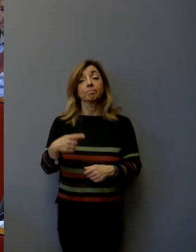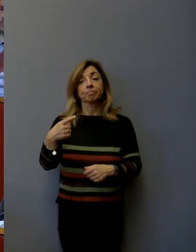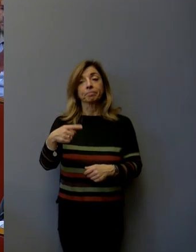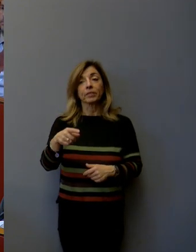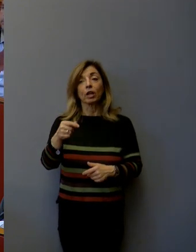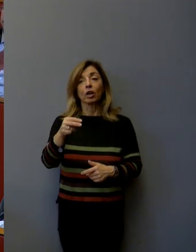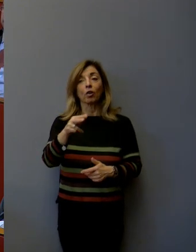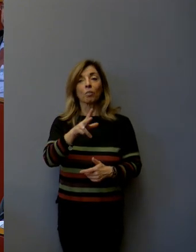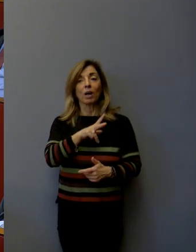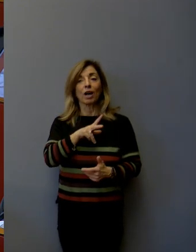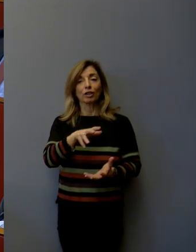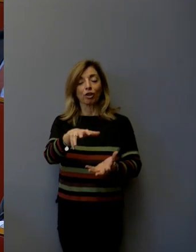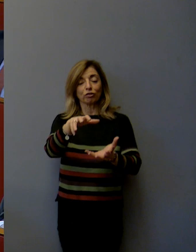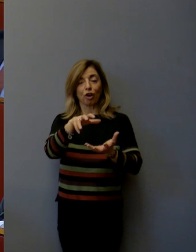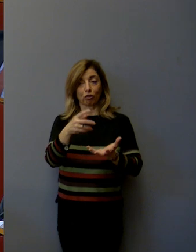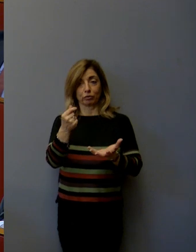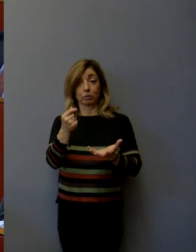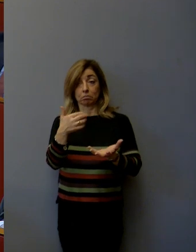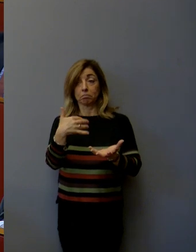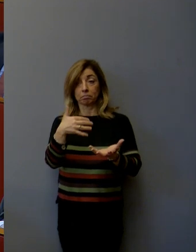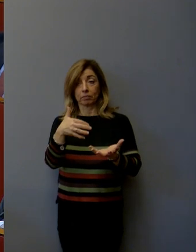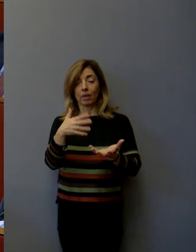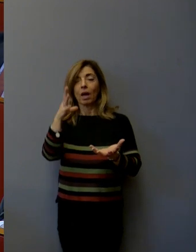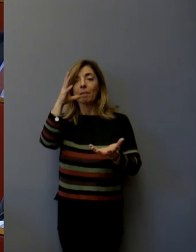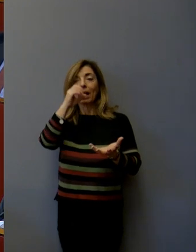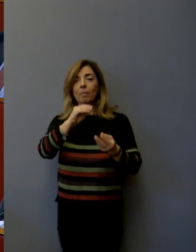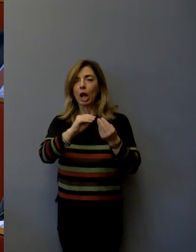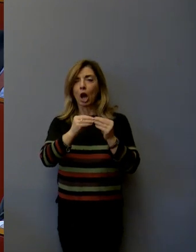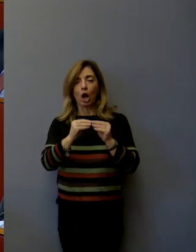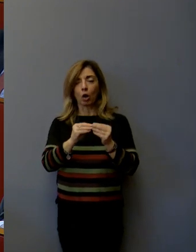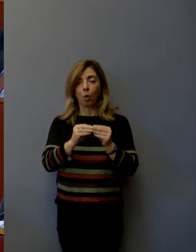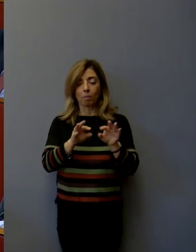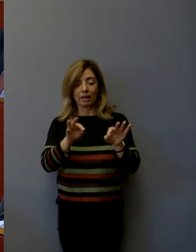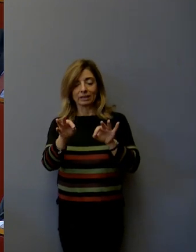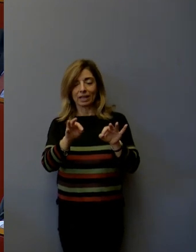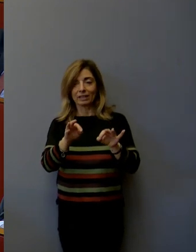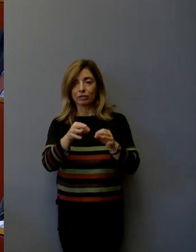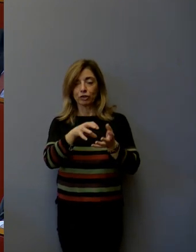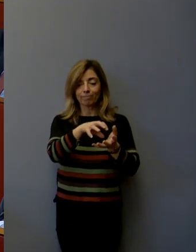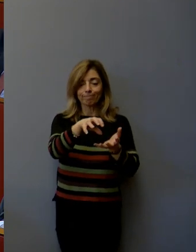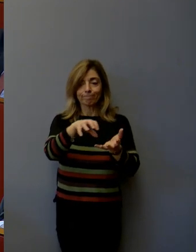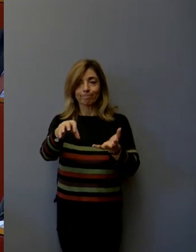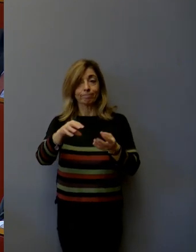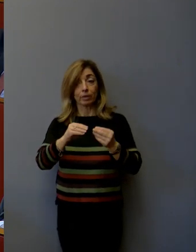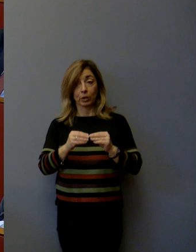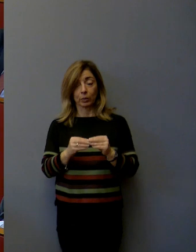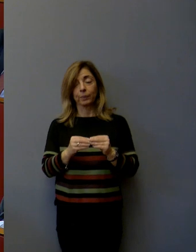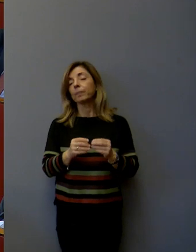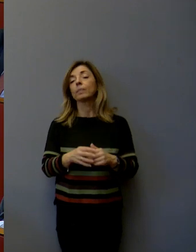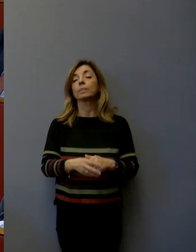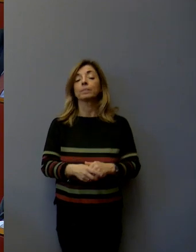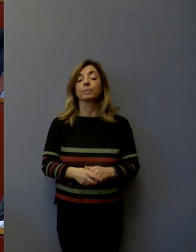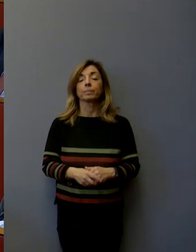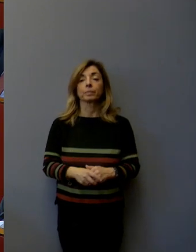difficile capire qual è il disegno generale Qual è la strategia generale di questi risorse